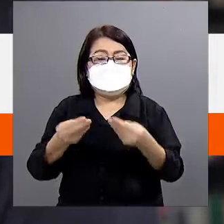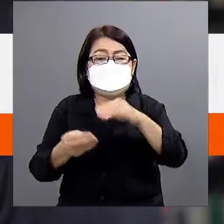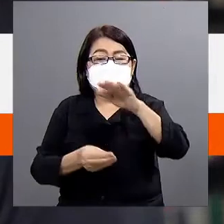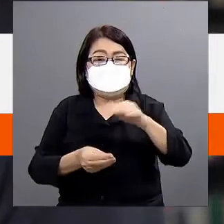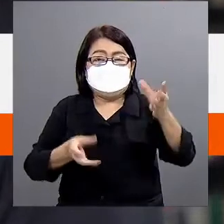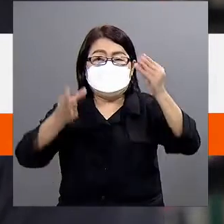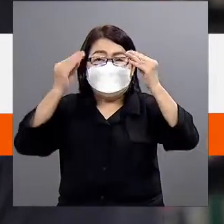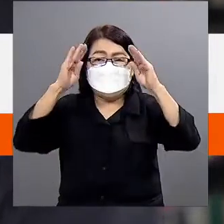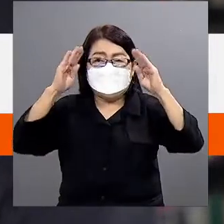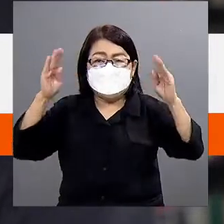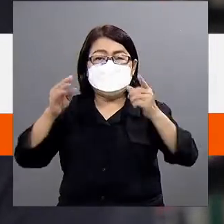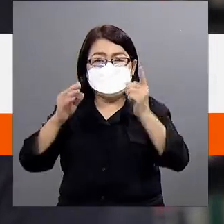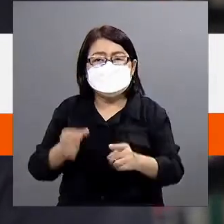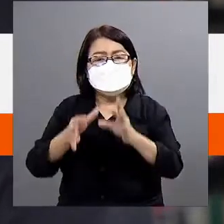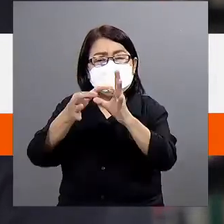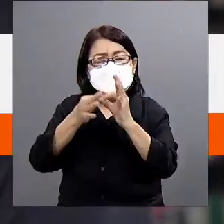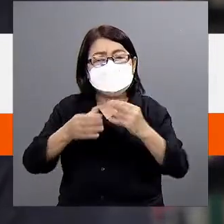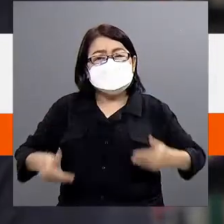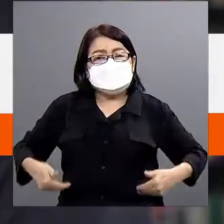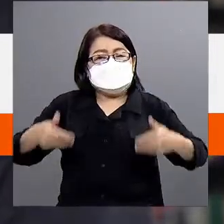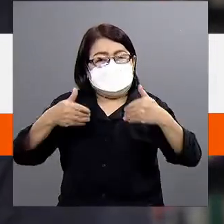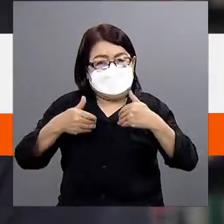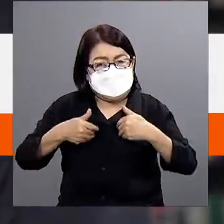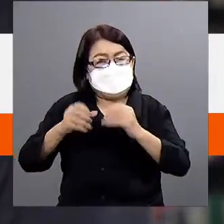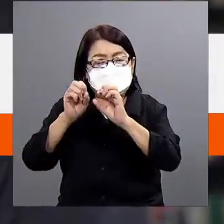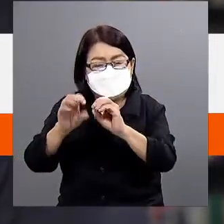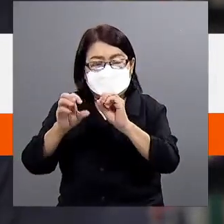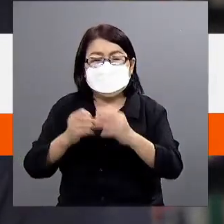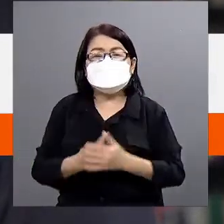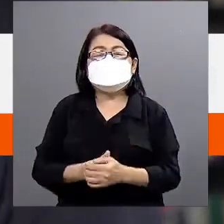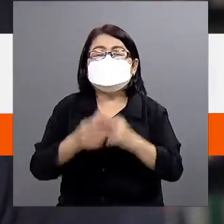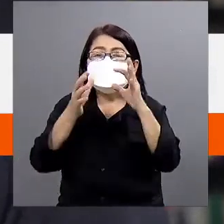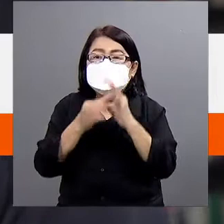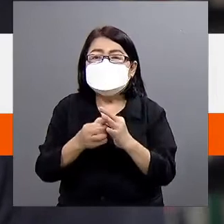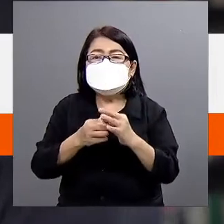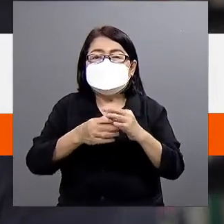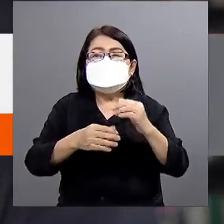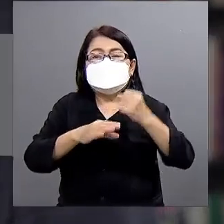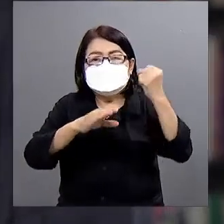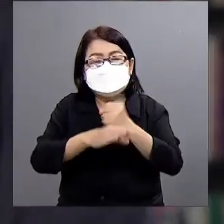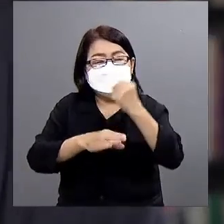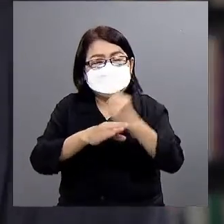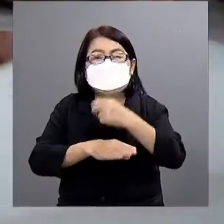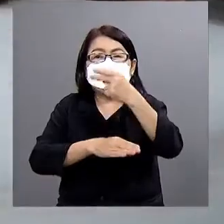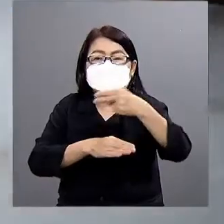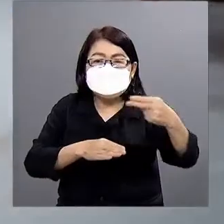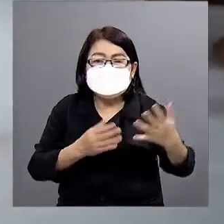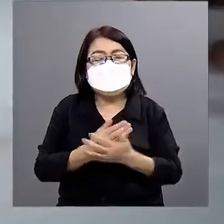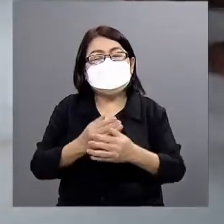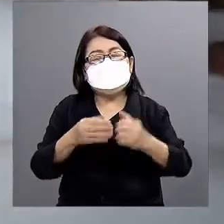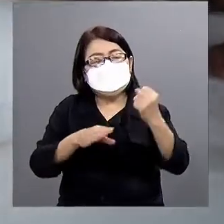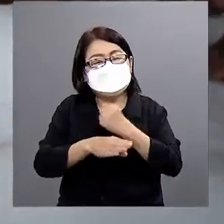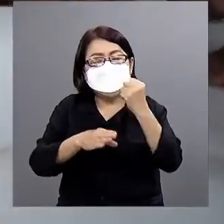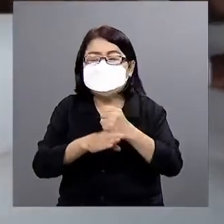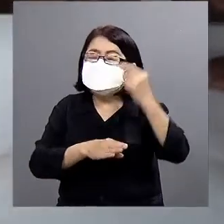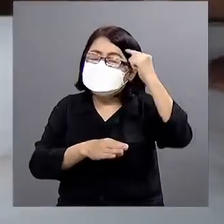ชีวิตเน้นเรื่องของการพัฒนาด้านทักษะการเรียนรู้ต่างๆนะไม่ว่าจะเป็นเรื่องการคิดการอ่าน